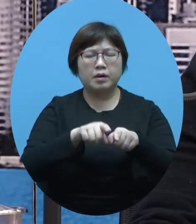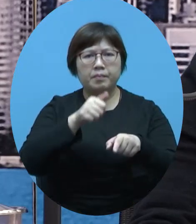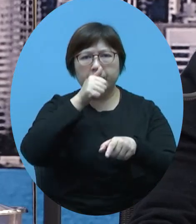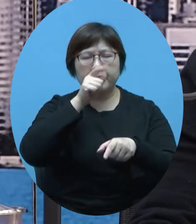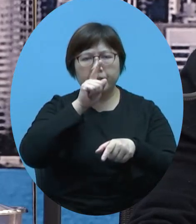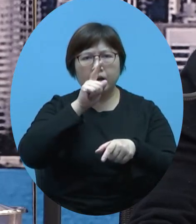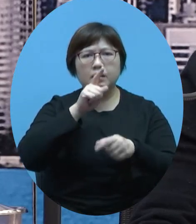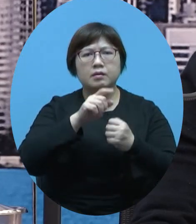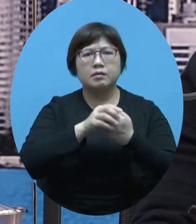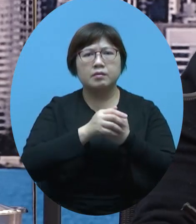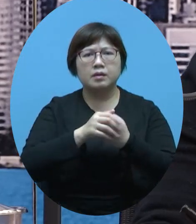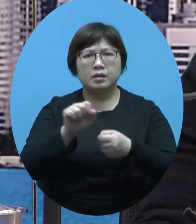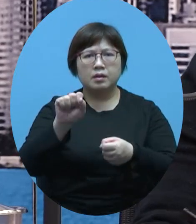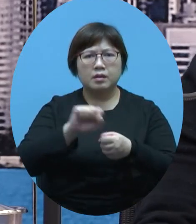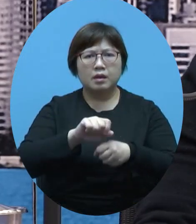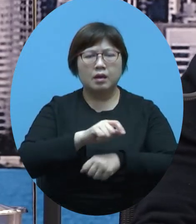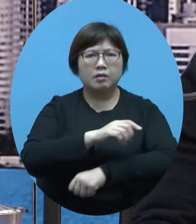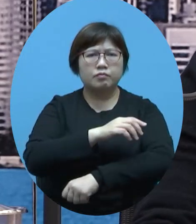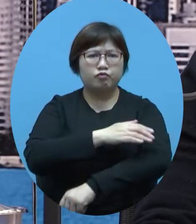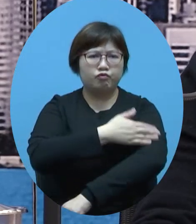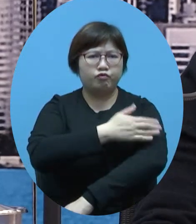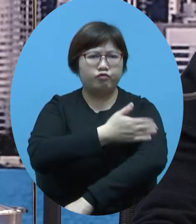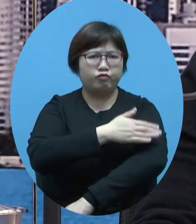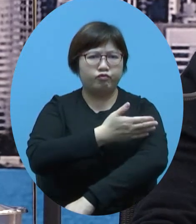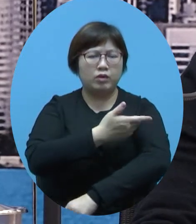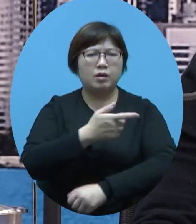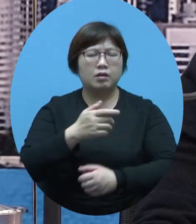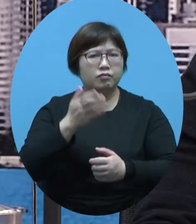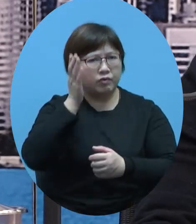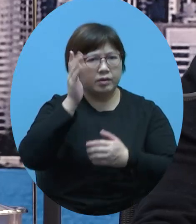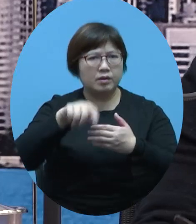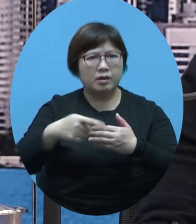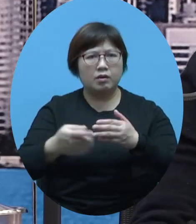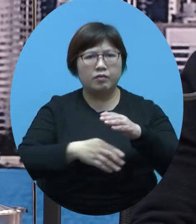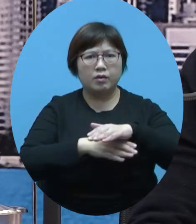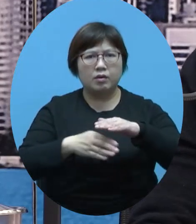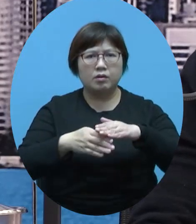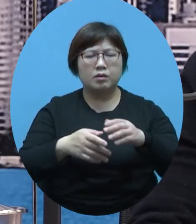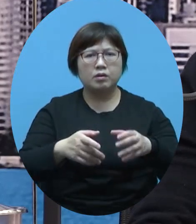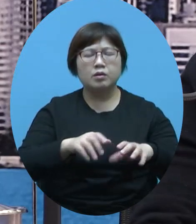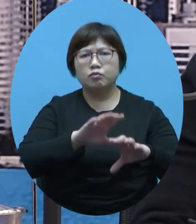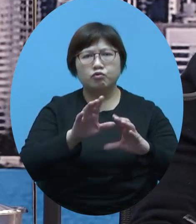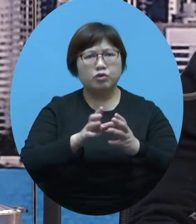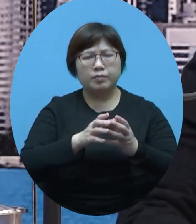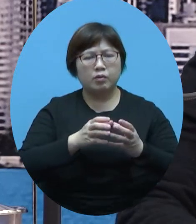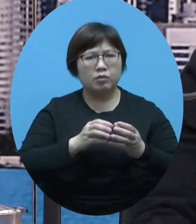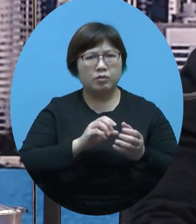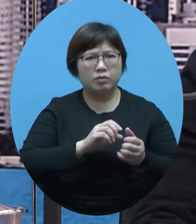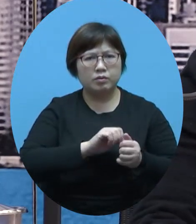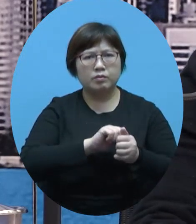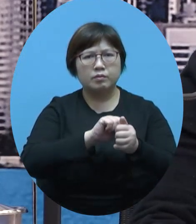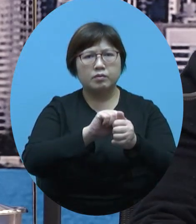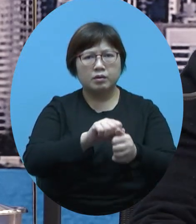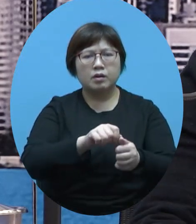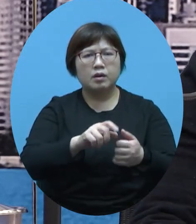媽媽啦，咁加埋仲有個工人就住喺另外一間房嘅，咁佢哋成家人我哋都送咗去檢疫中心咯。至